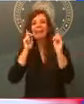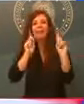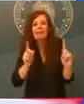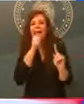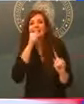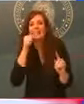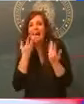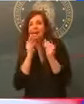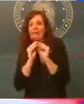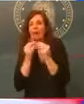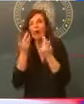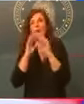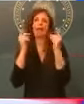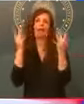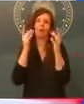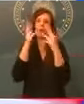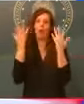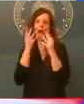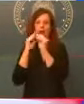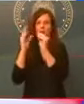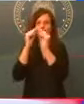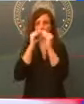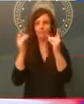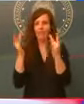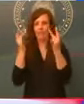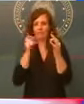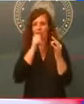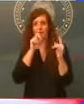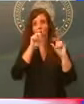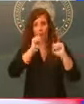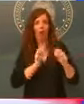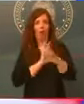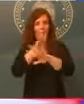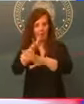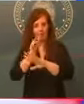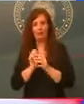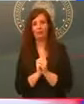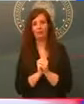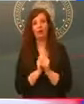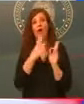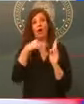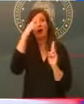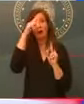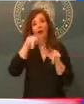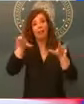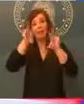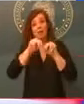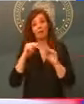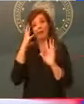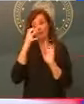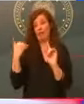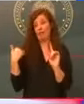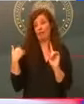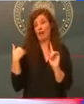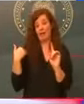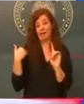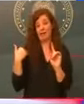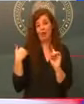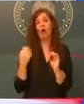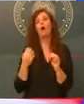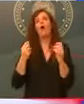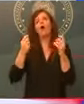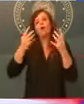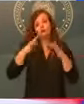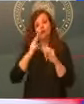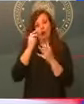leggera. Ancora, ricordo che dall'inizio dell'anno, da gennaio, abbiamo stanziato